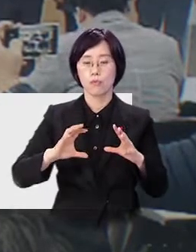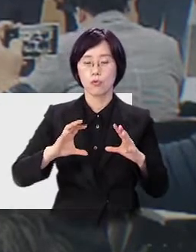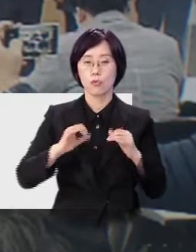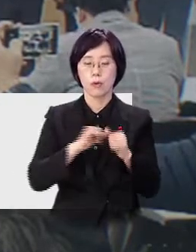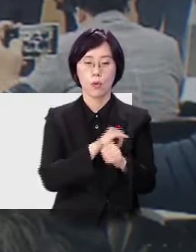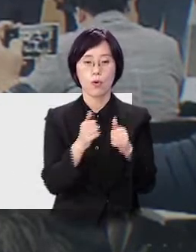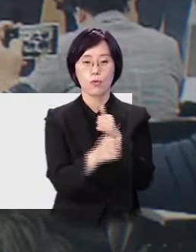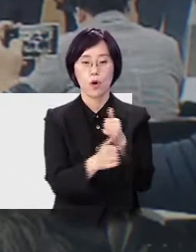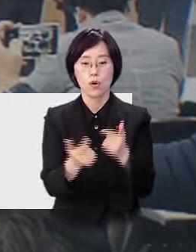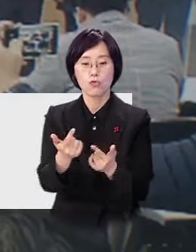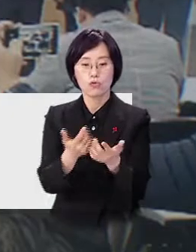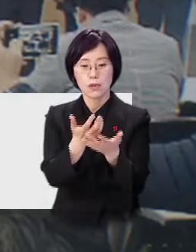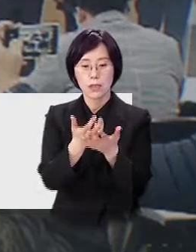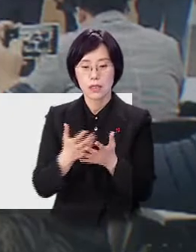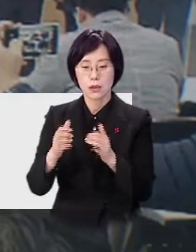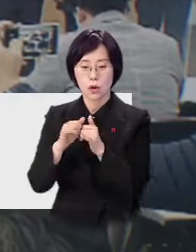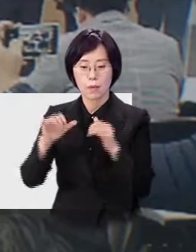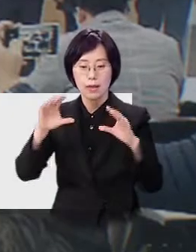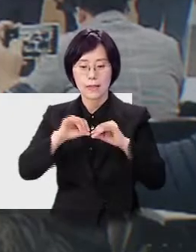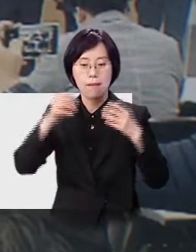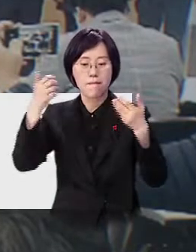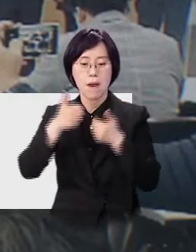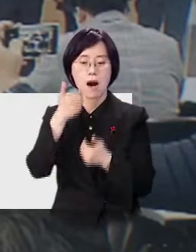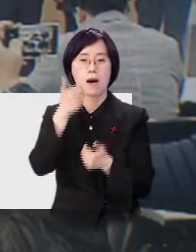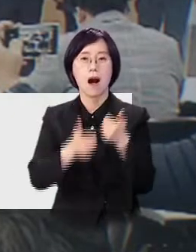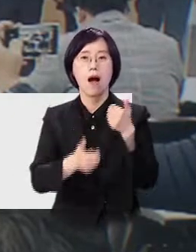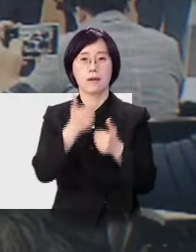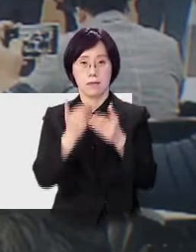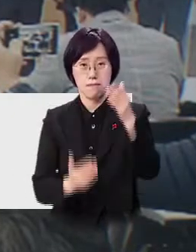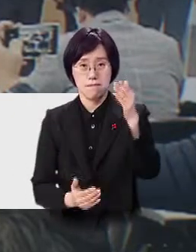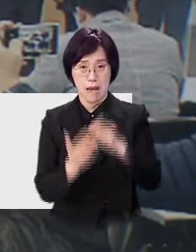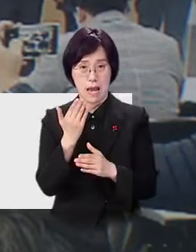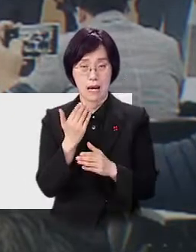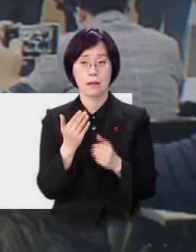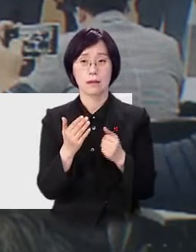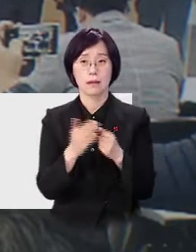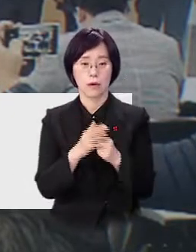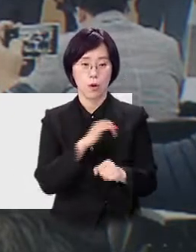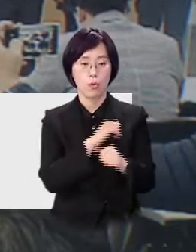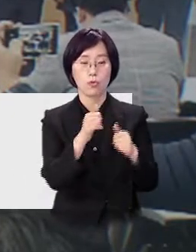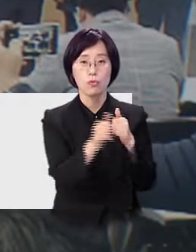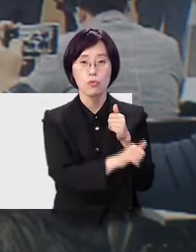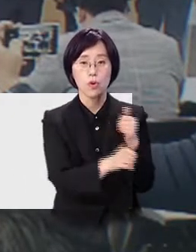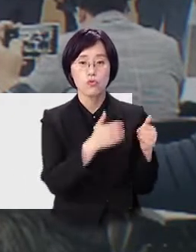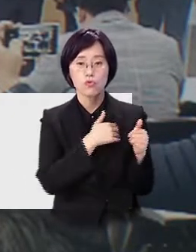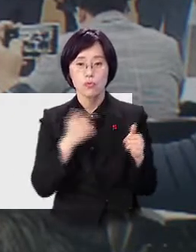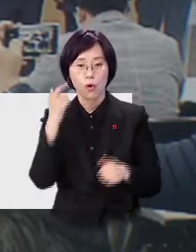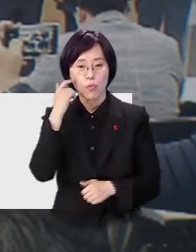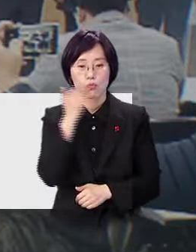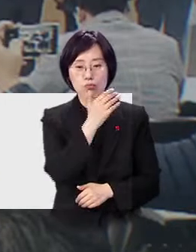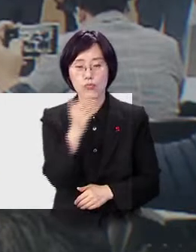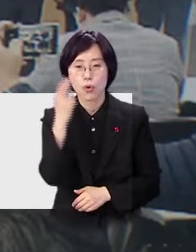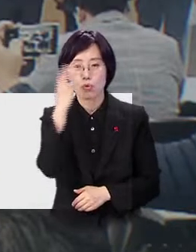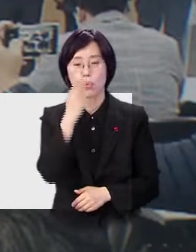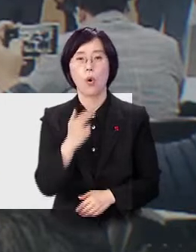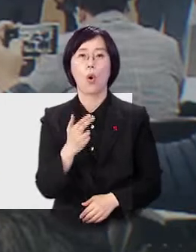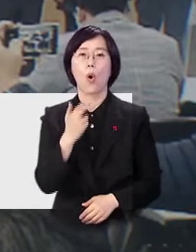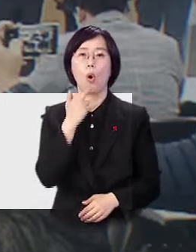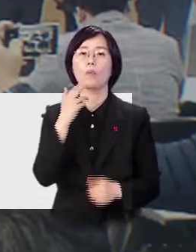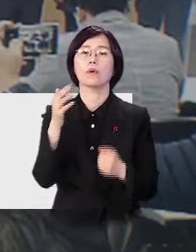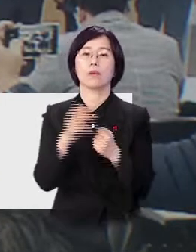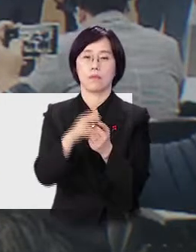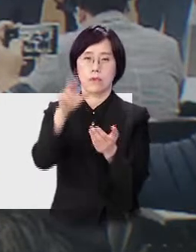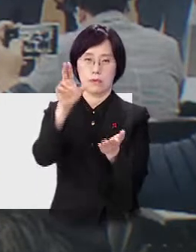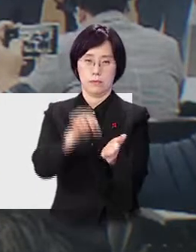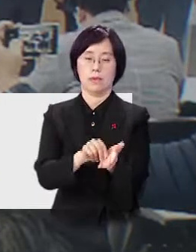국민권익위원회의 중재안을 두고 주민들 간의 찬반 갈등까지 빚어지고 있는데 권익위가 충분한 의견 수렴 과정을 거치지 않았다는